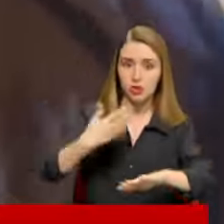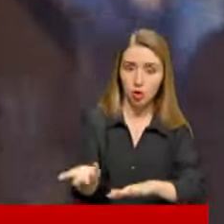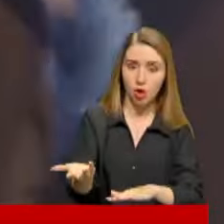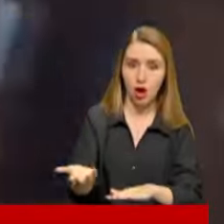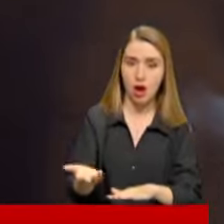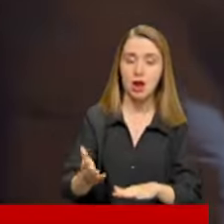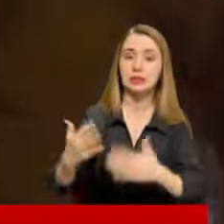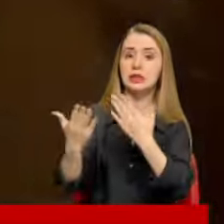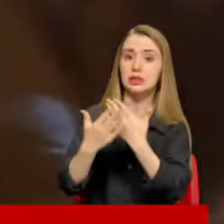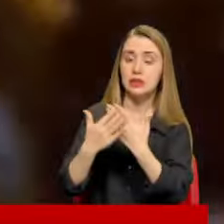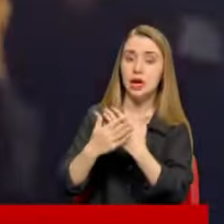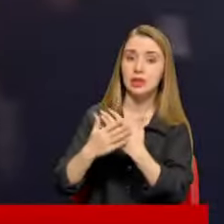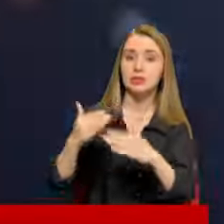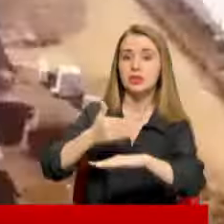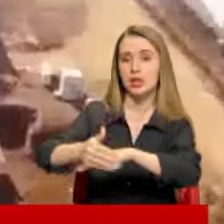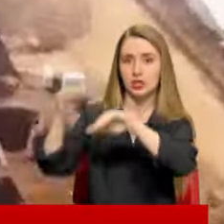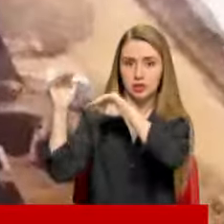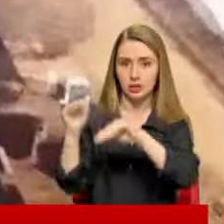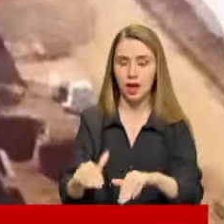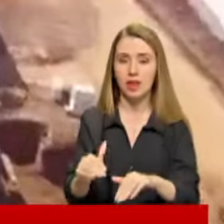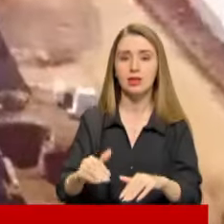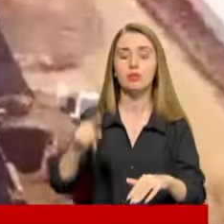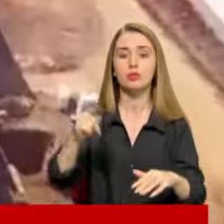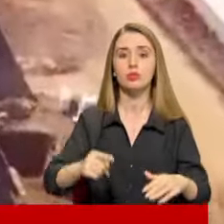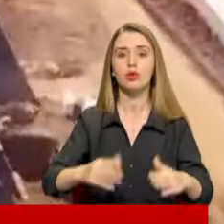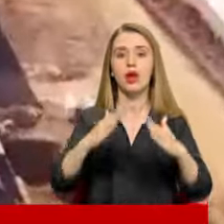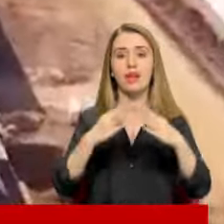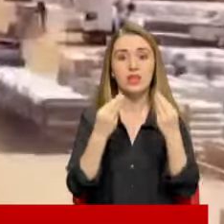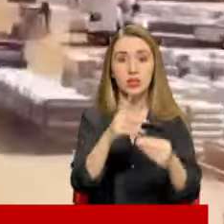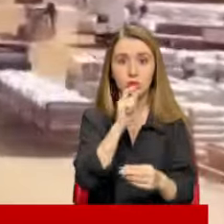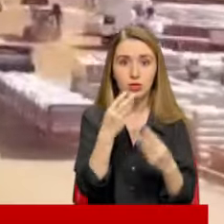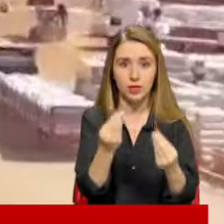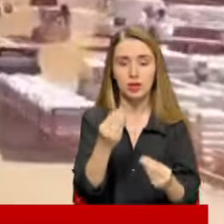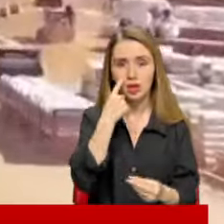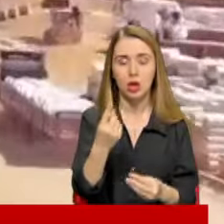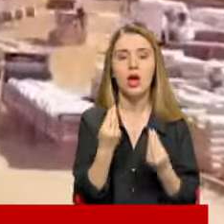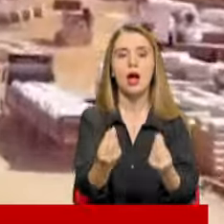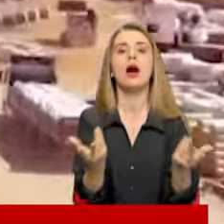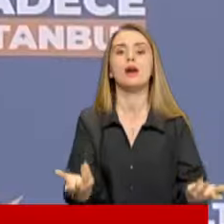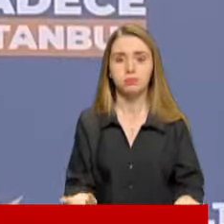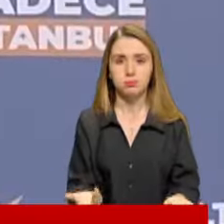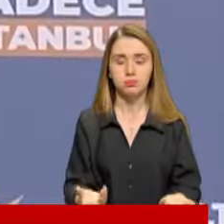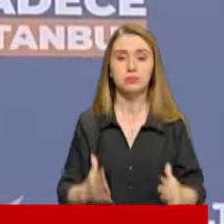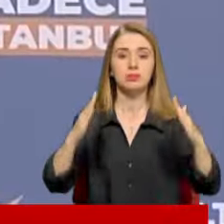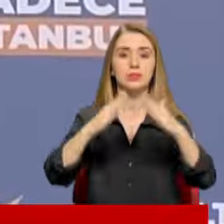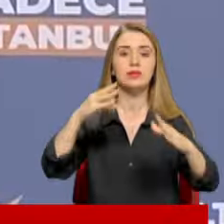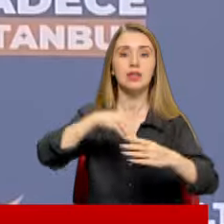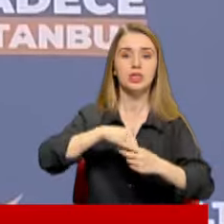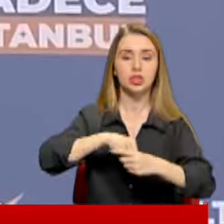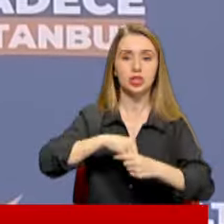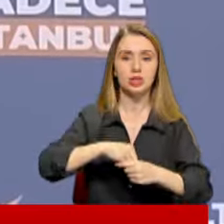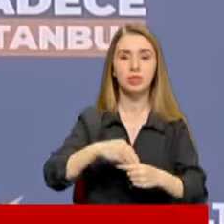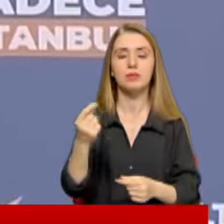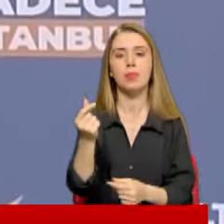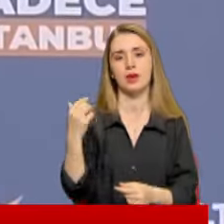müdahale ve yardımların gecikmesi kalıcı konutların söz verildiği tarihte teslim edilmemesi konutlar için istenen